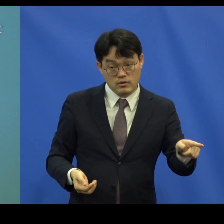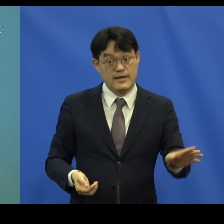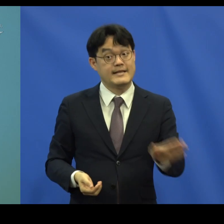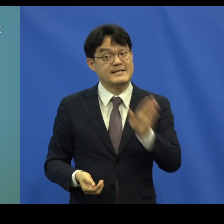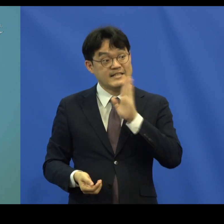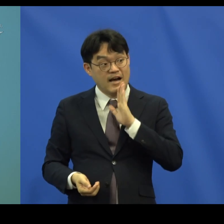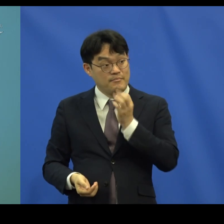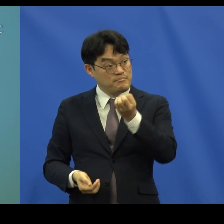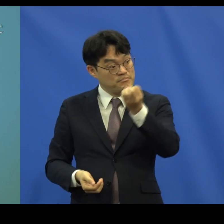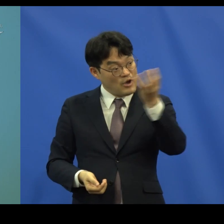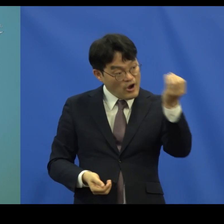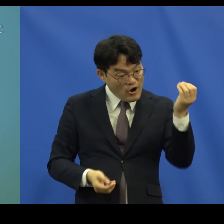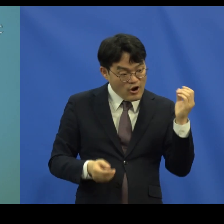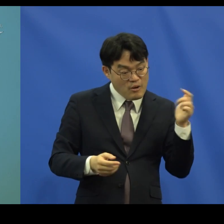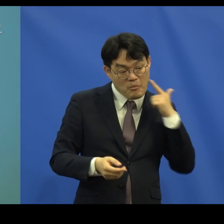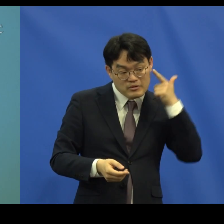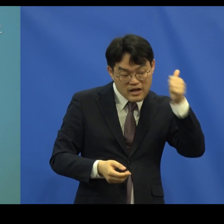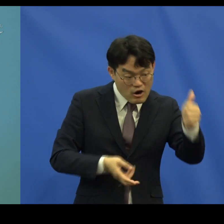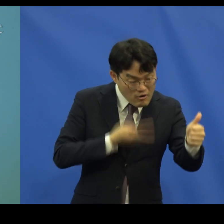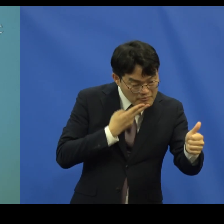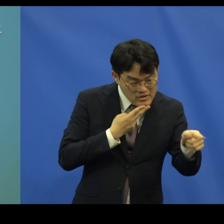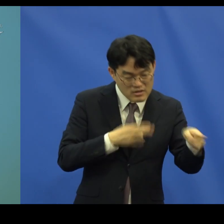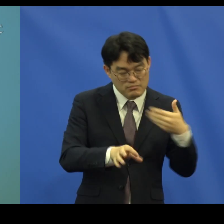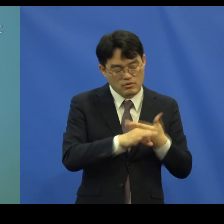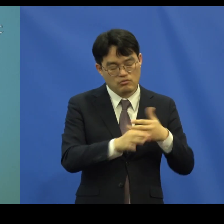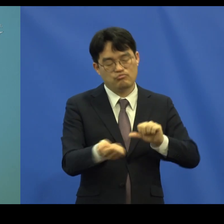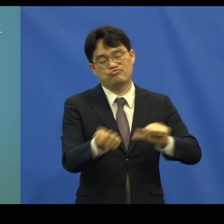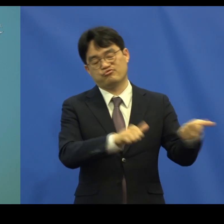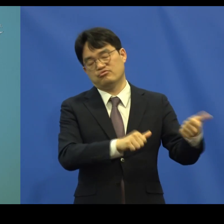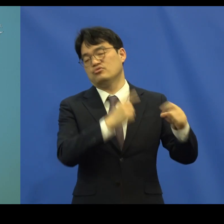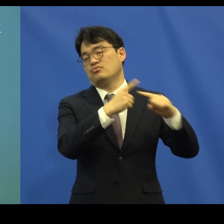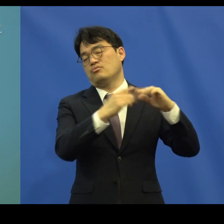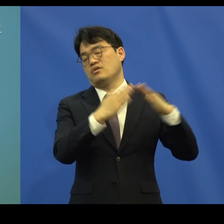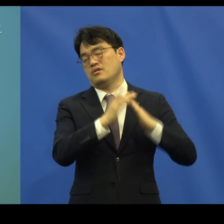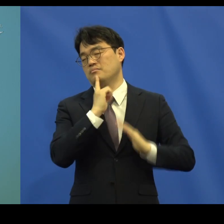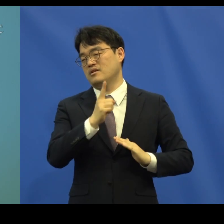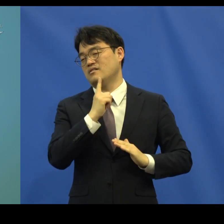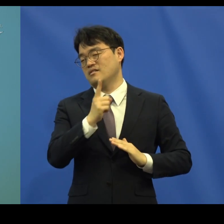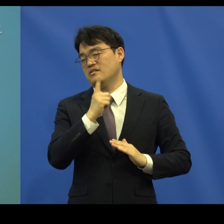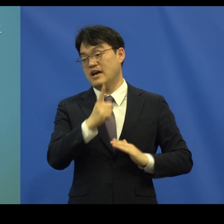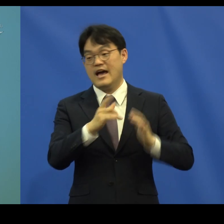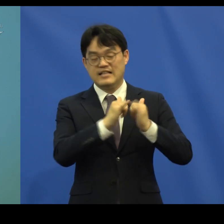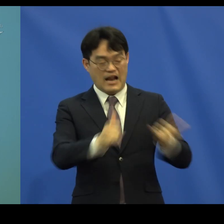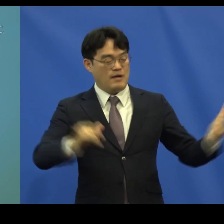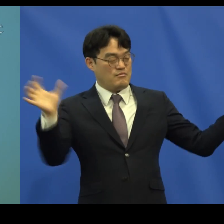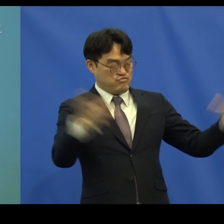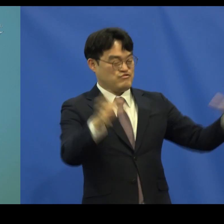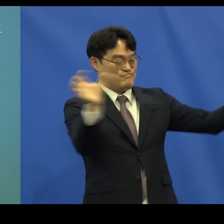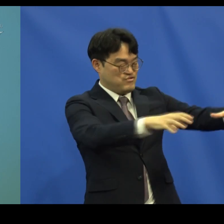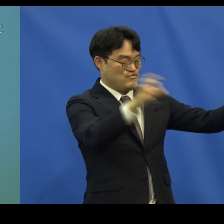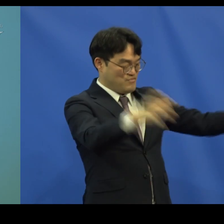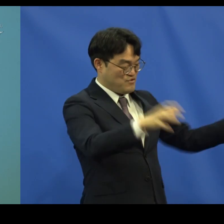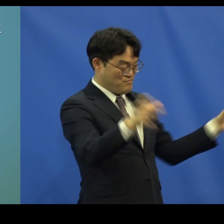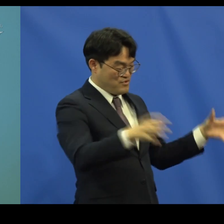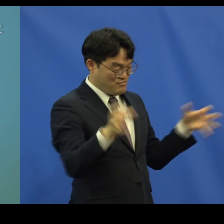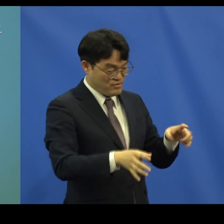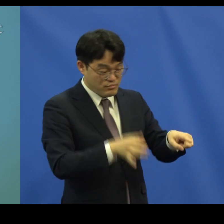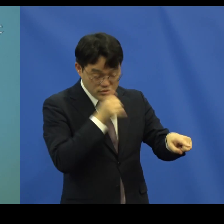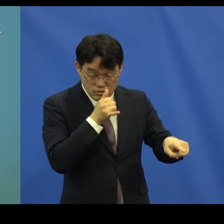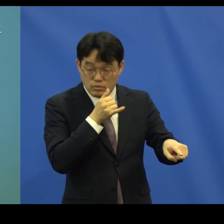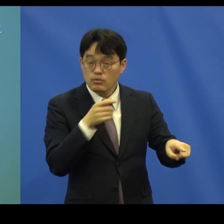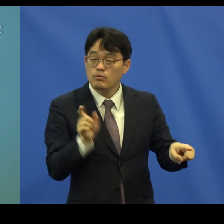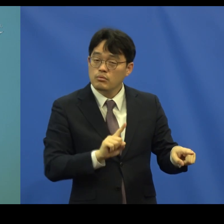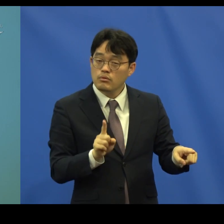떠난 교회는 더 이상 교회가 생명력이 없는 겁니다. 사람이 모여서 뭘 하는 게 아니고 교회는 철저히 성령의 역사가 있어야